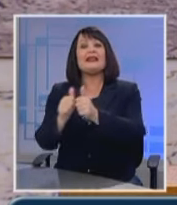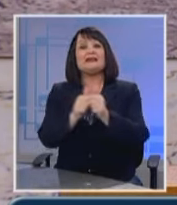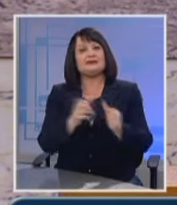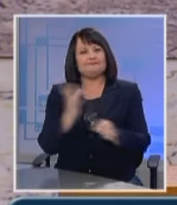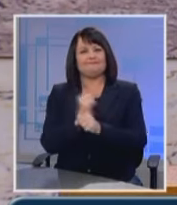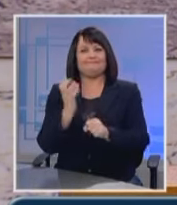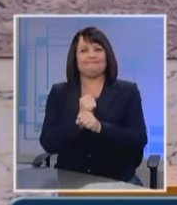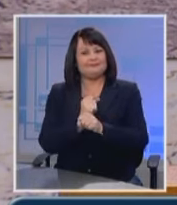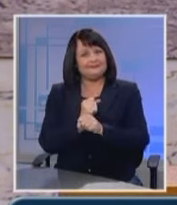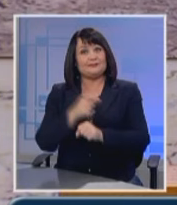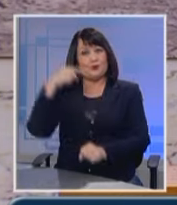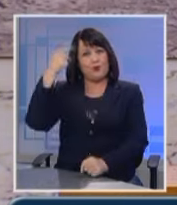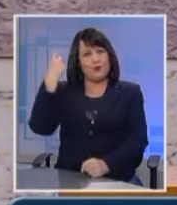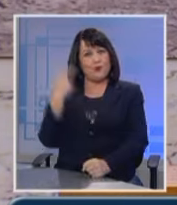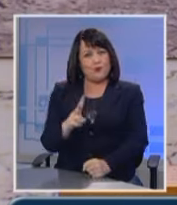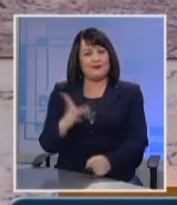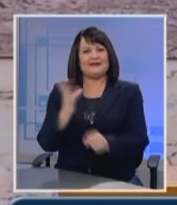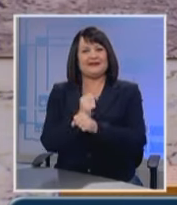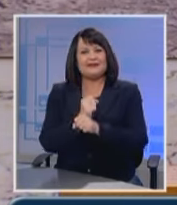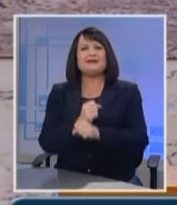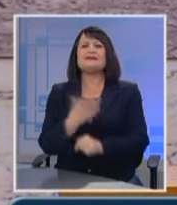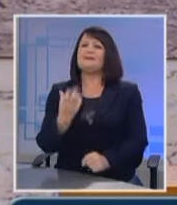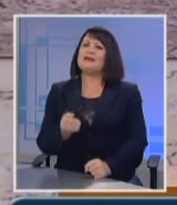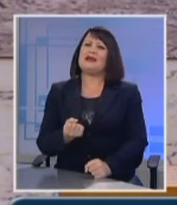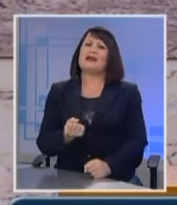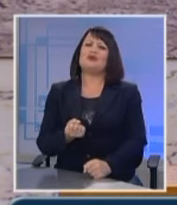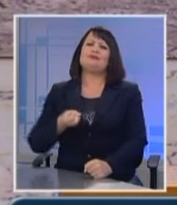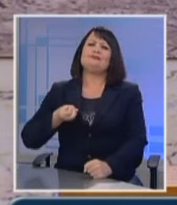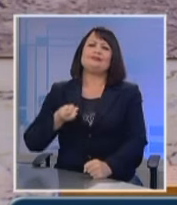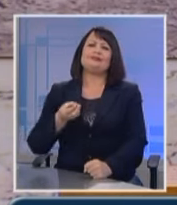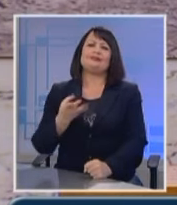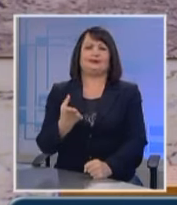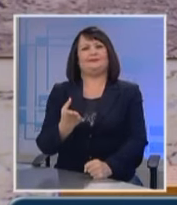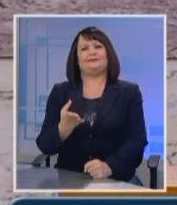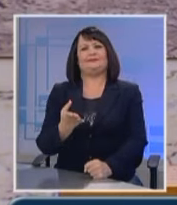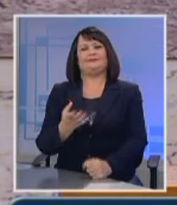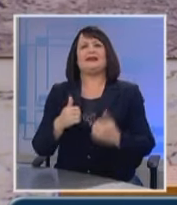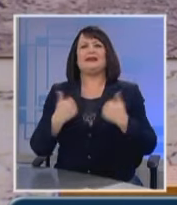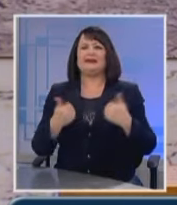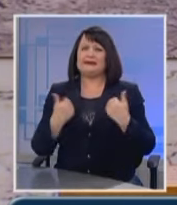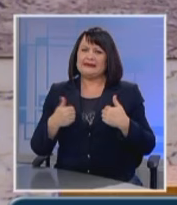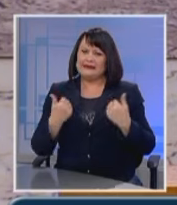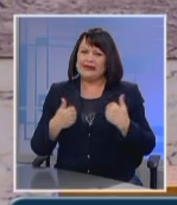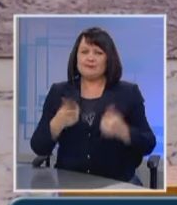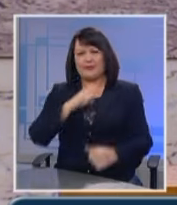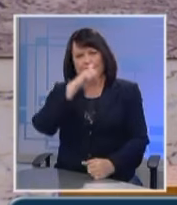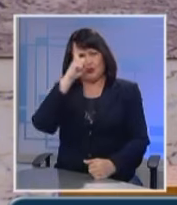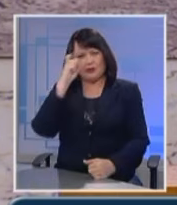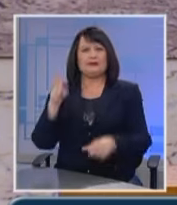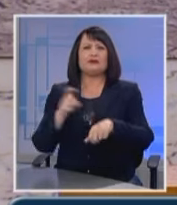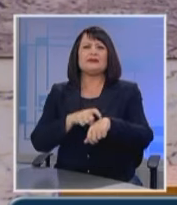να πραγματοποιήσετε το όνειρό σας, υπάρχουν εκατοντάδες νέες και νέοι που